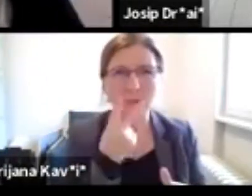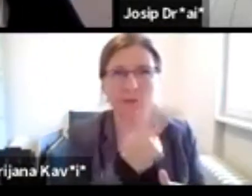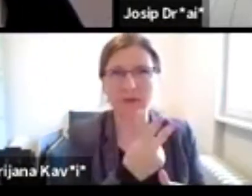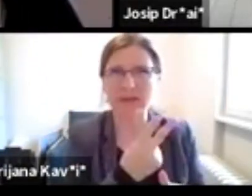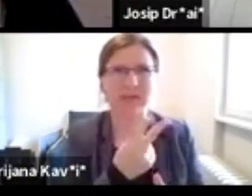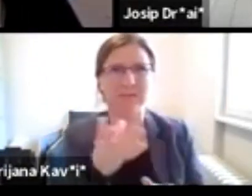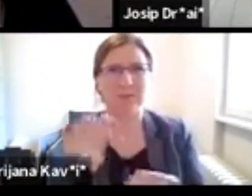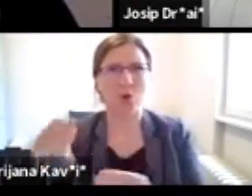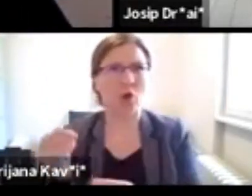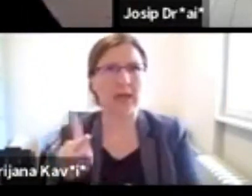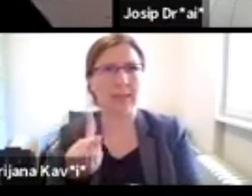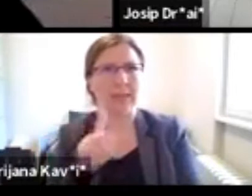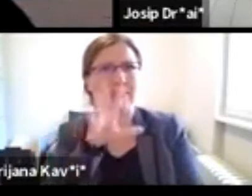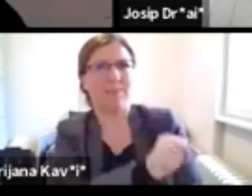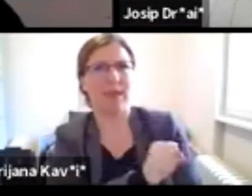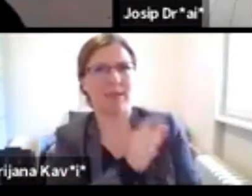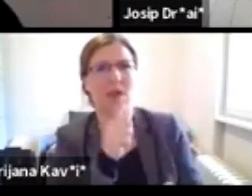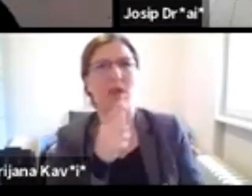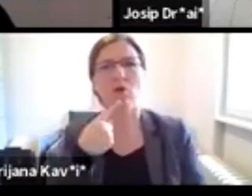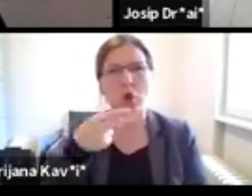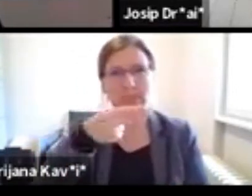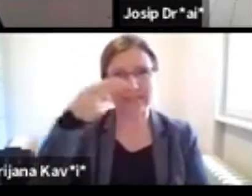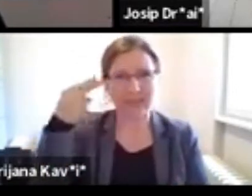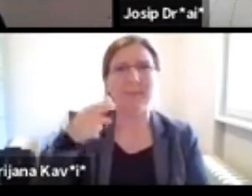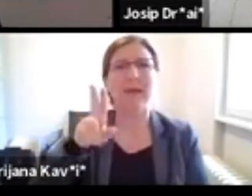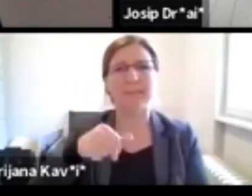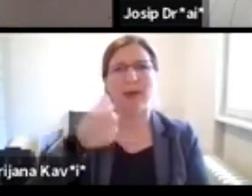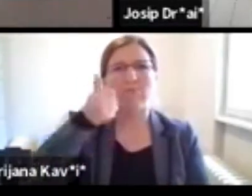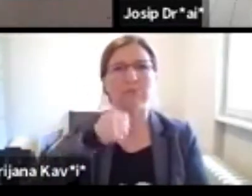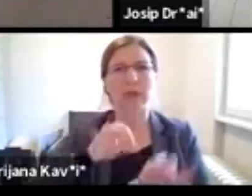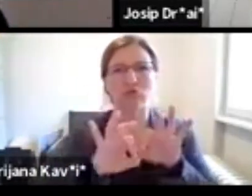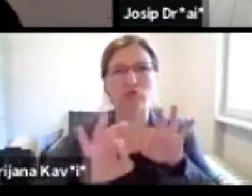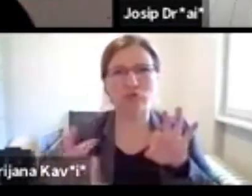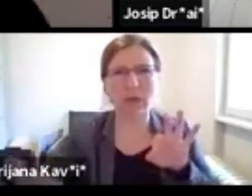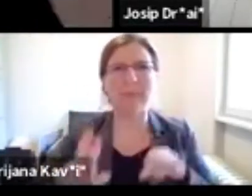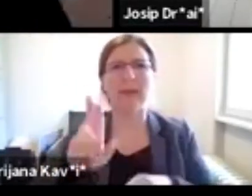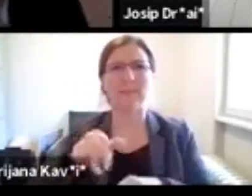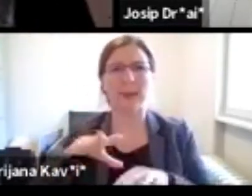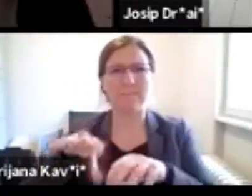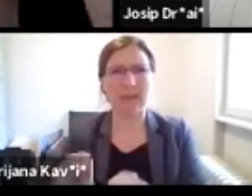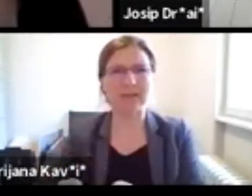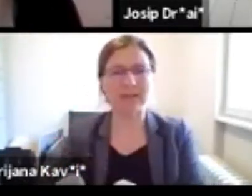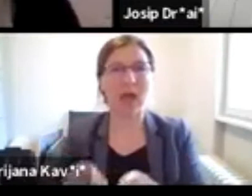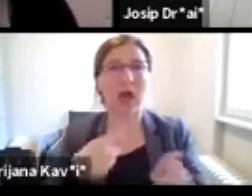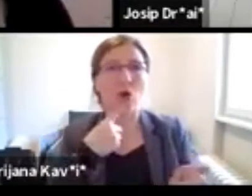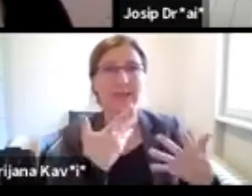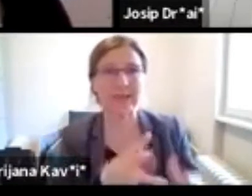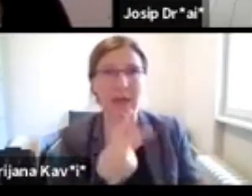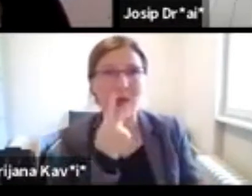odmah primjetljivo kao naš bijeli štap, naš slatki pas vodič. Da, i oni